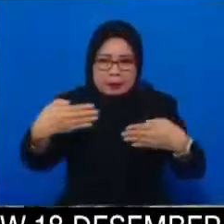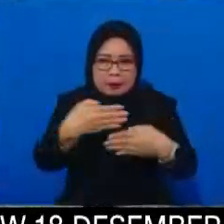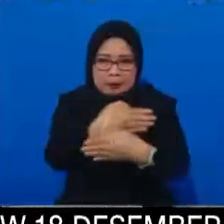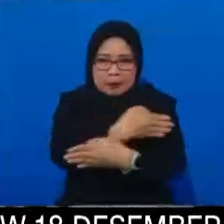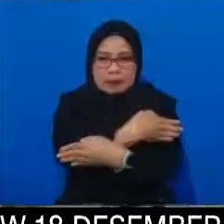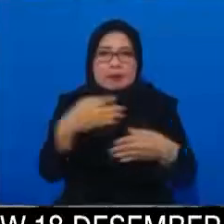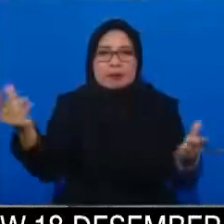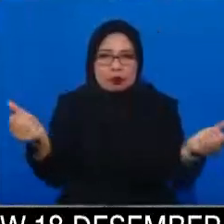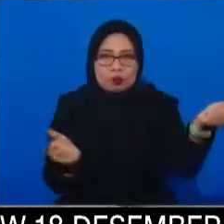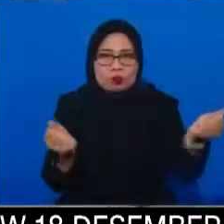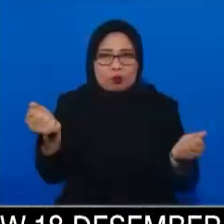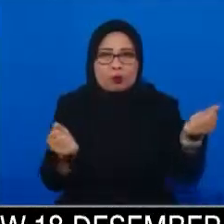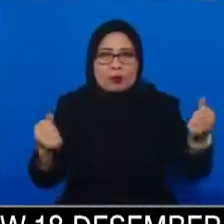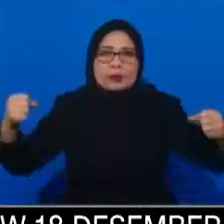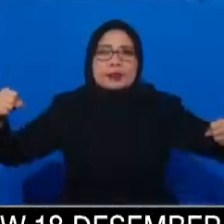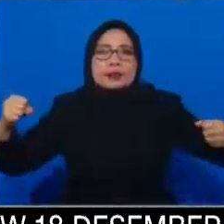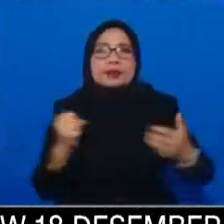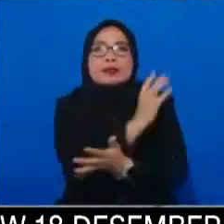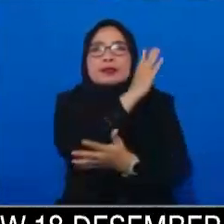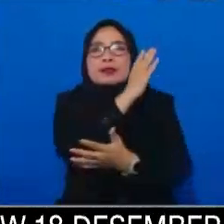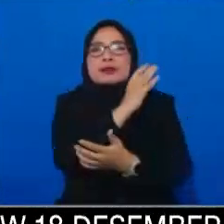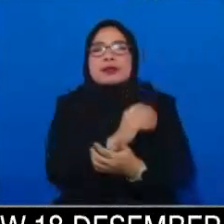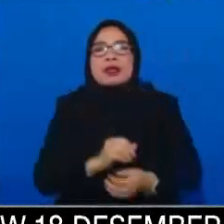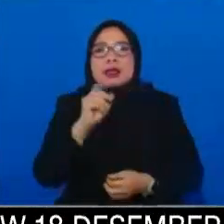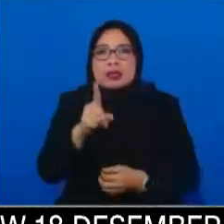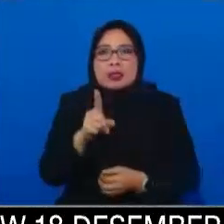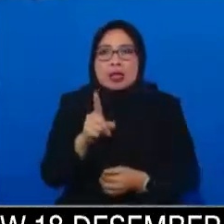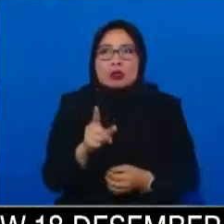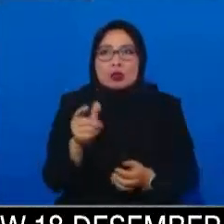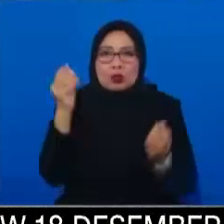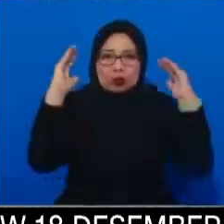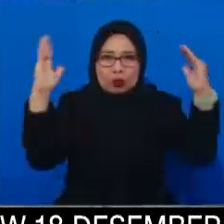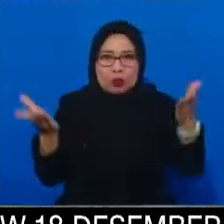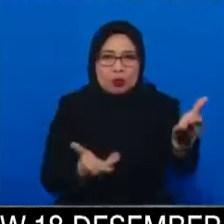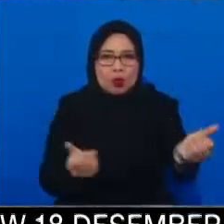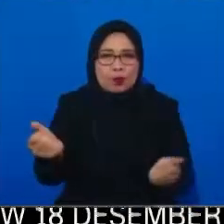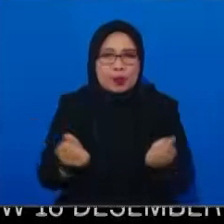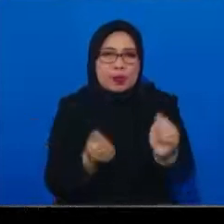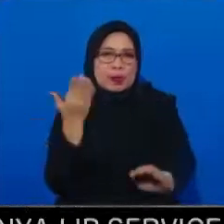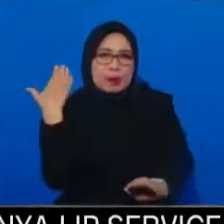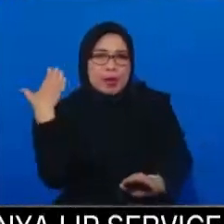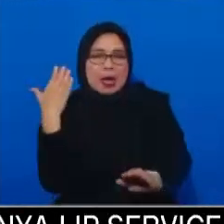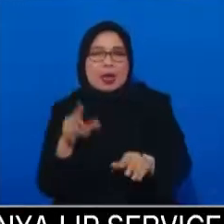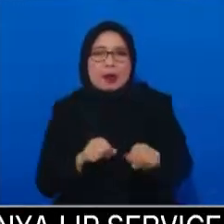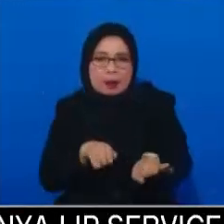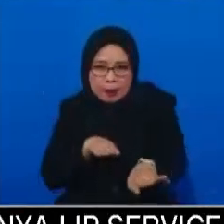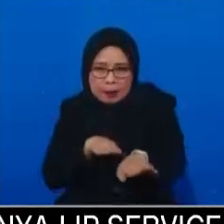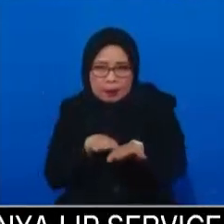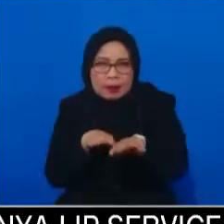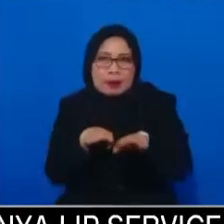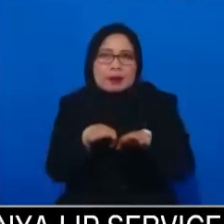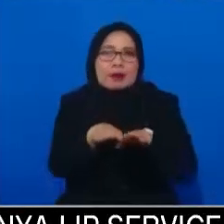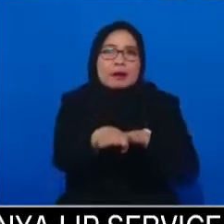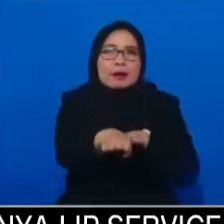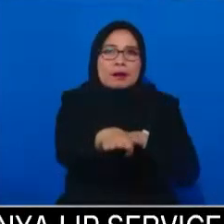kecelakaan tidak terhindarkan. Selain itu, satu unit minibus yang berada di belakang kendaraan yang berusaha menyalip tersebut juga tertabrak